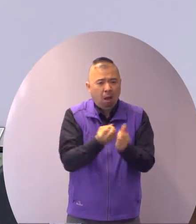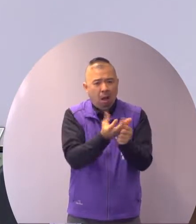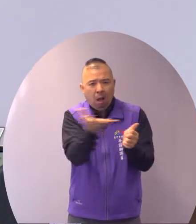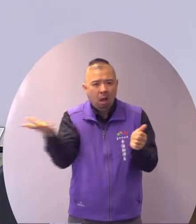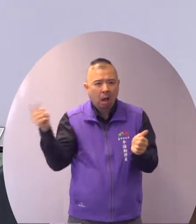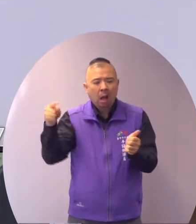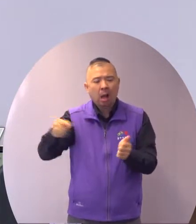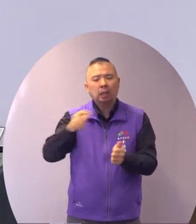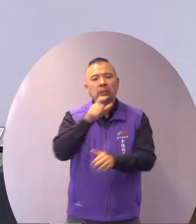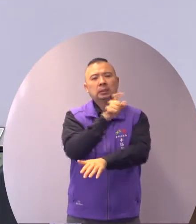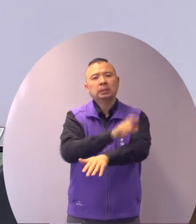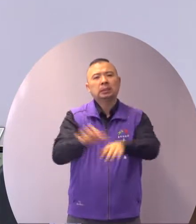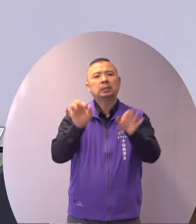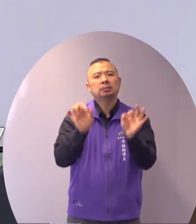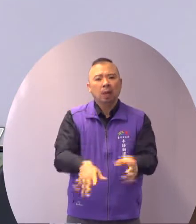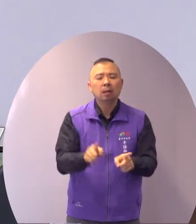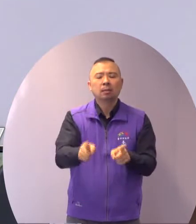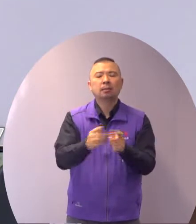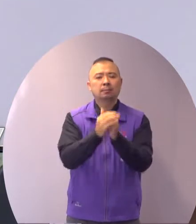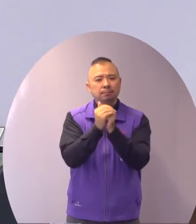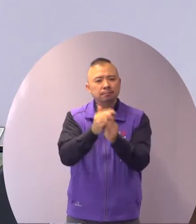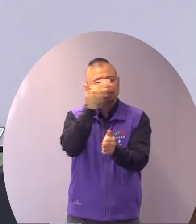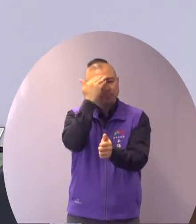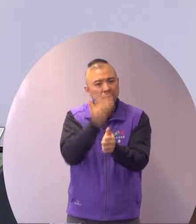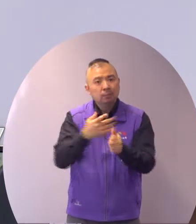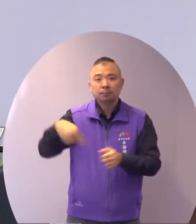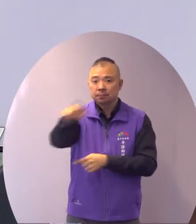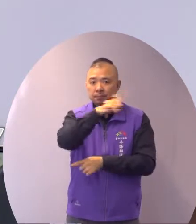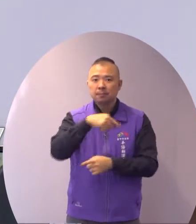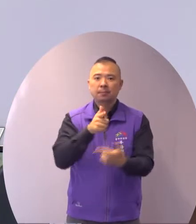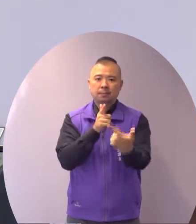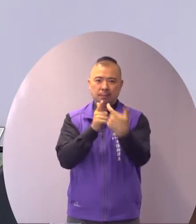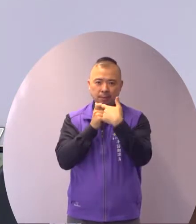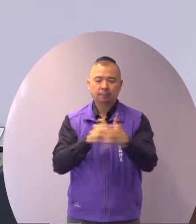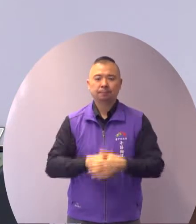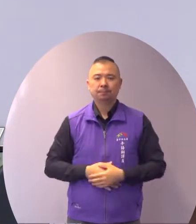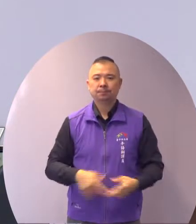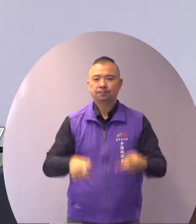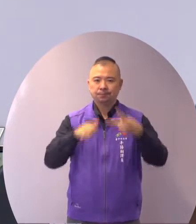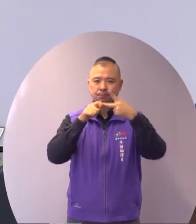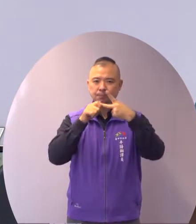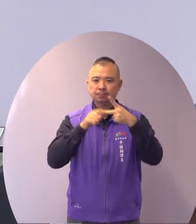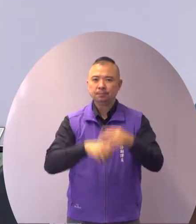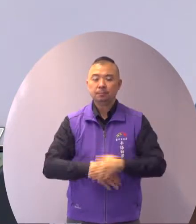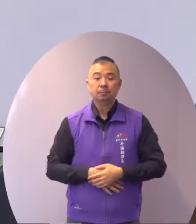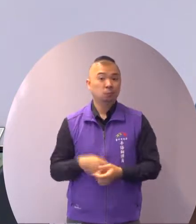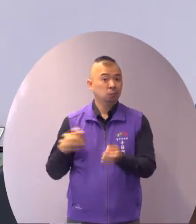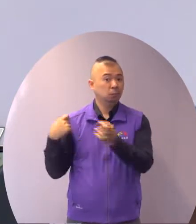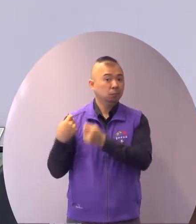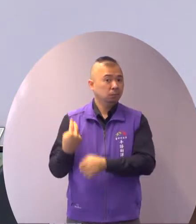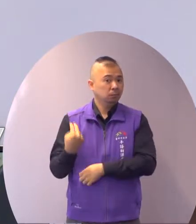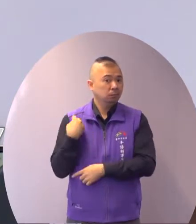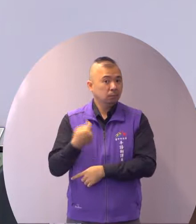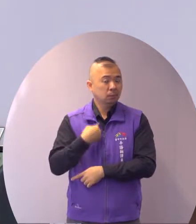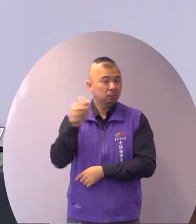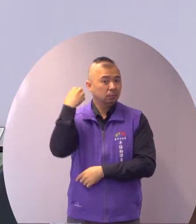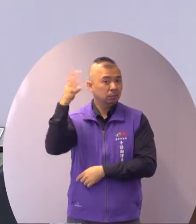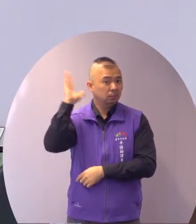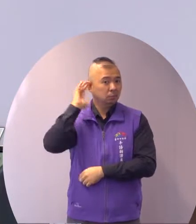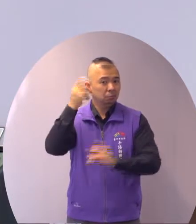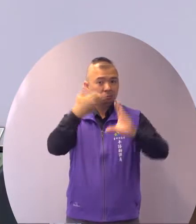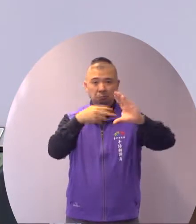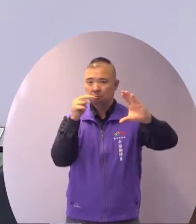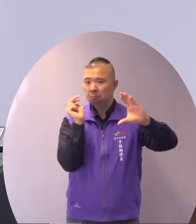拜托哈这个是有关于过年防疫的部分。另外跟大家报告，前两天我们看到有个新闻，高雄